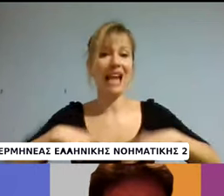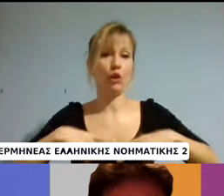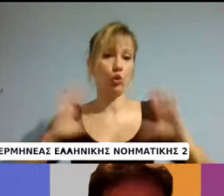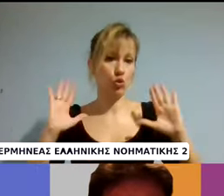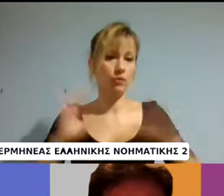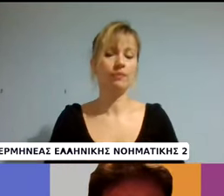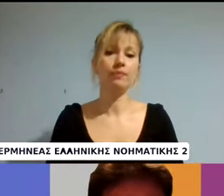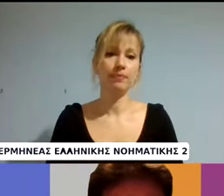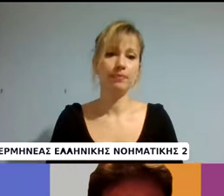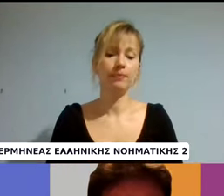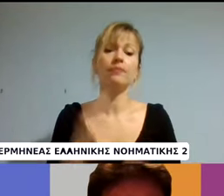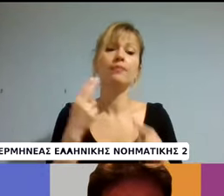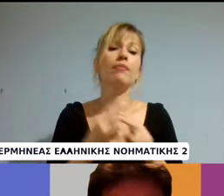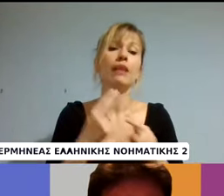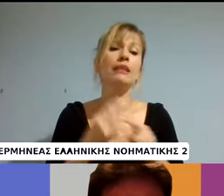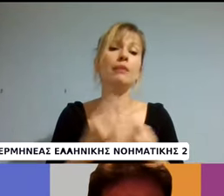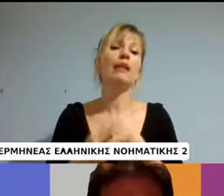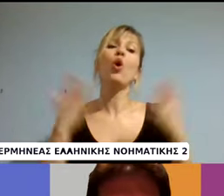Το κύριο θέμα είναι ότι